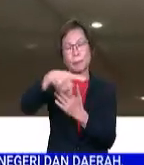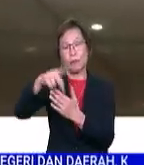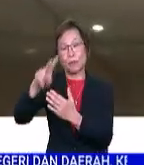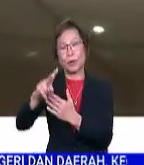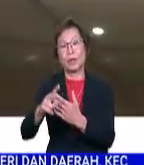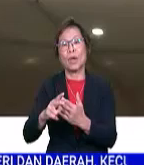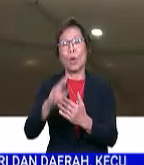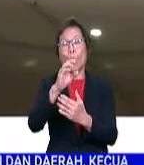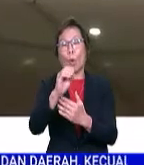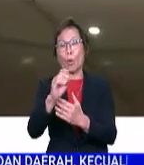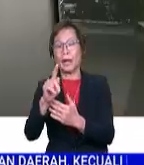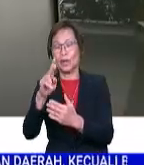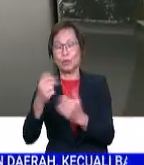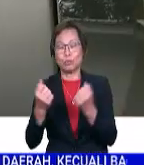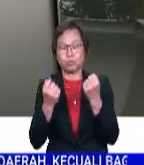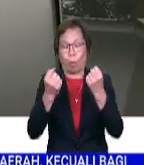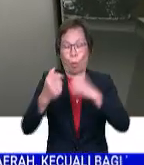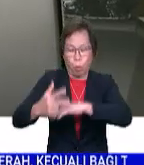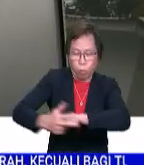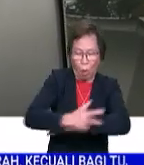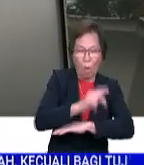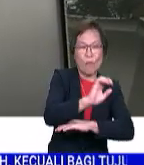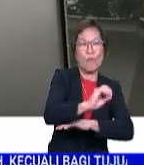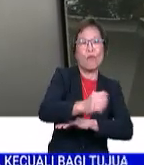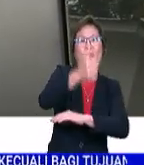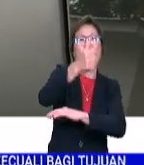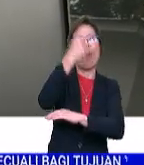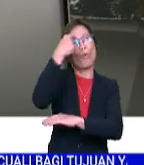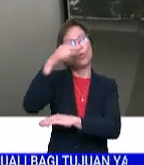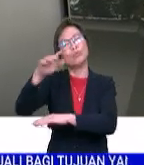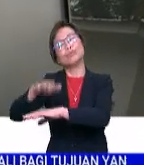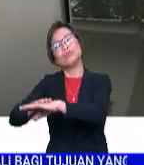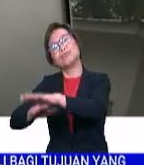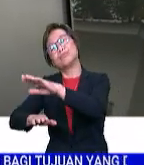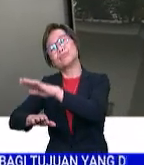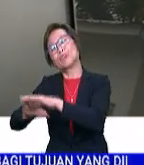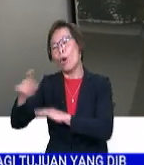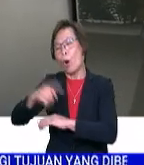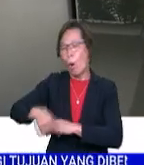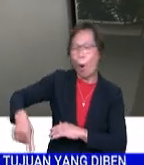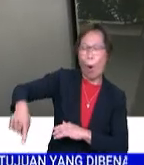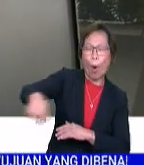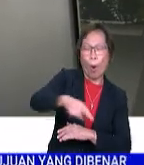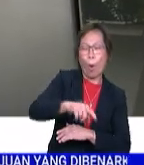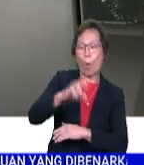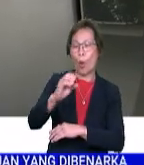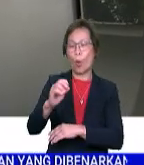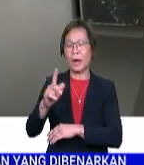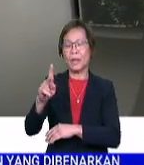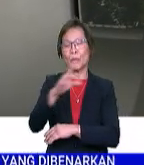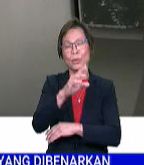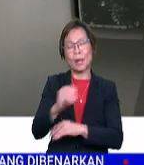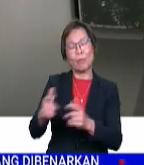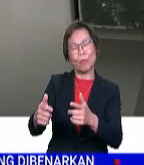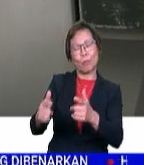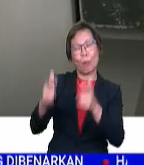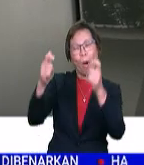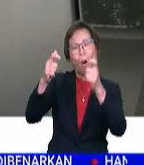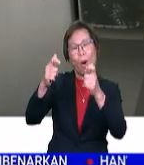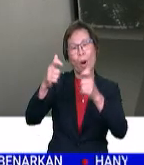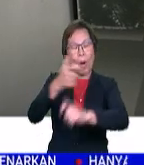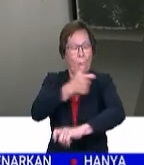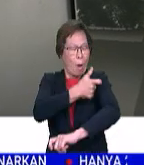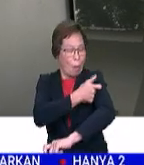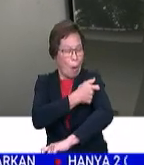secara pandu lalu yang pertama itu bagi memberikan keselesaan kepada semua OKU selain mempercepat